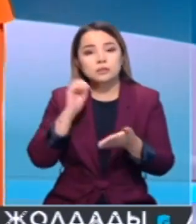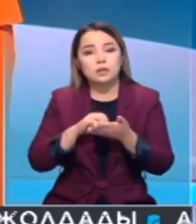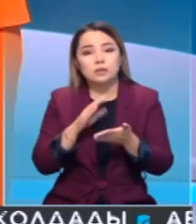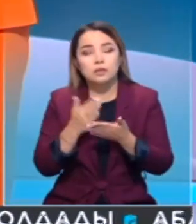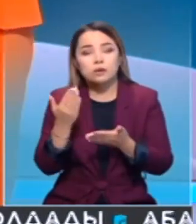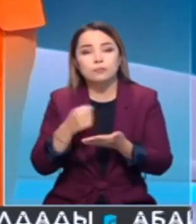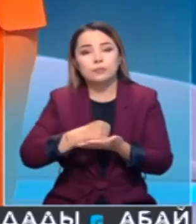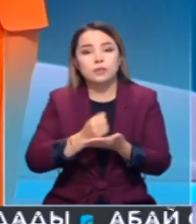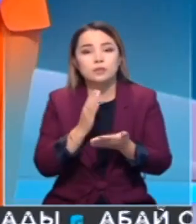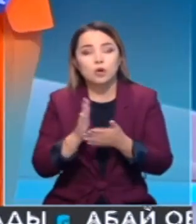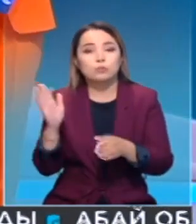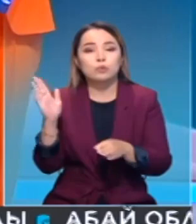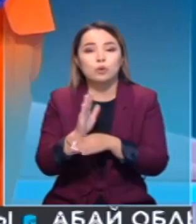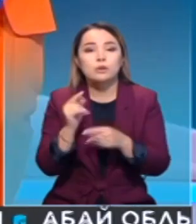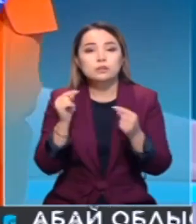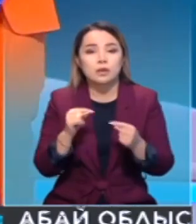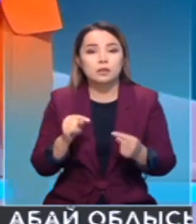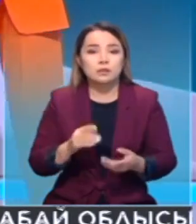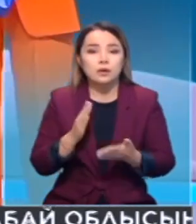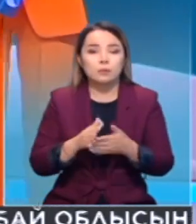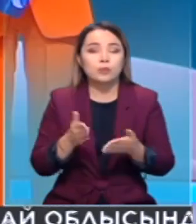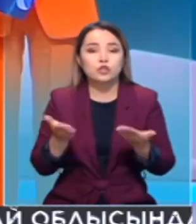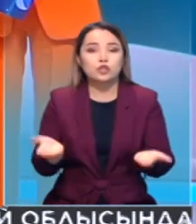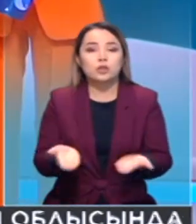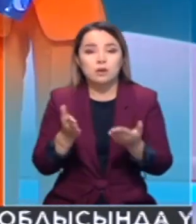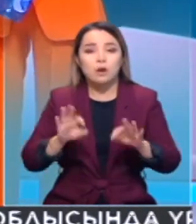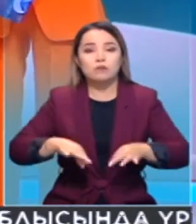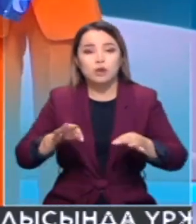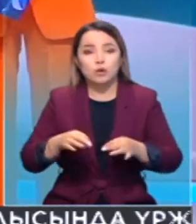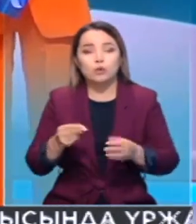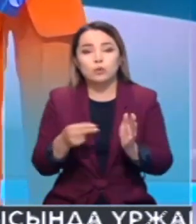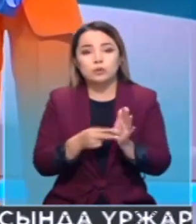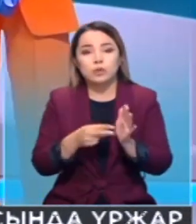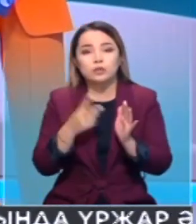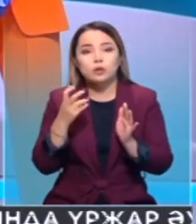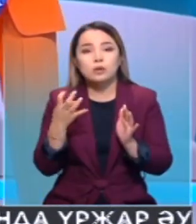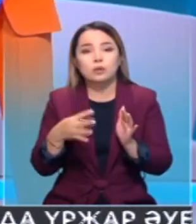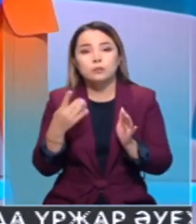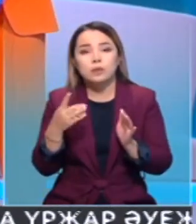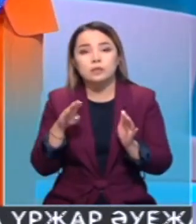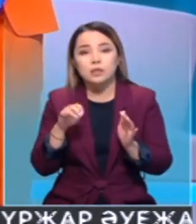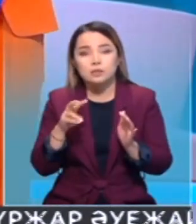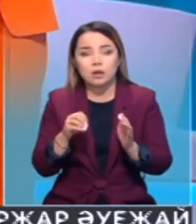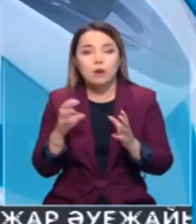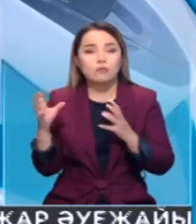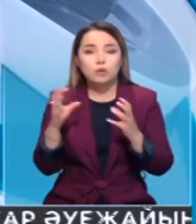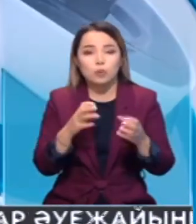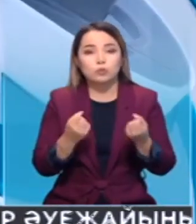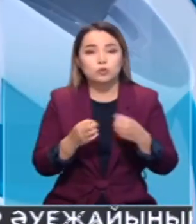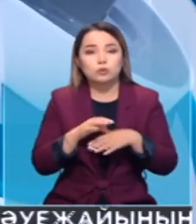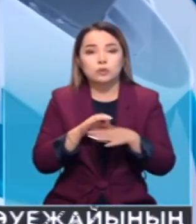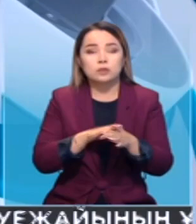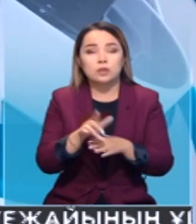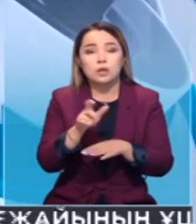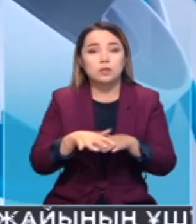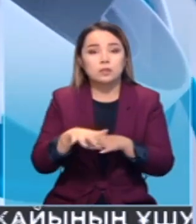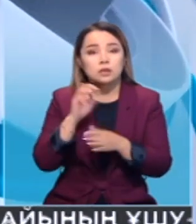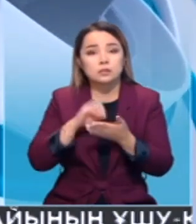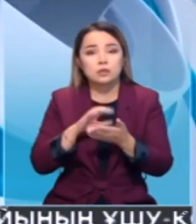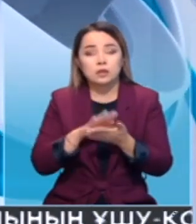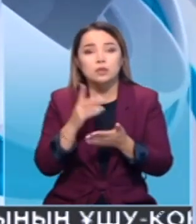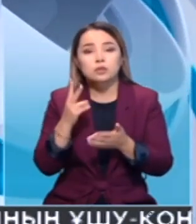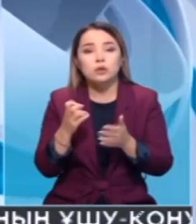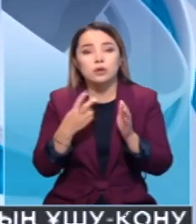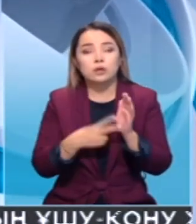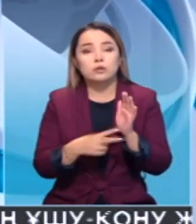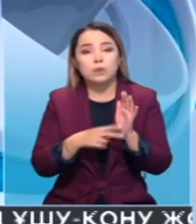тарифін бекітті. Бұйрыққа сәйкес жеңіл автокөлік үшін 241 теңге, автобус жүргізушілері жолаушы санына қарай